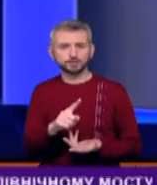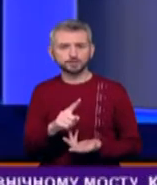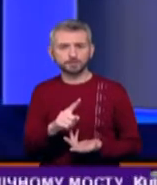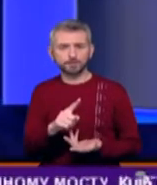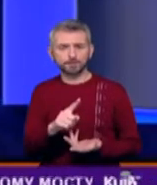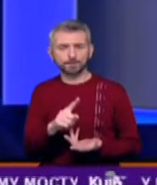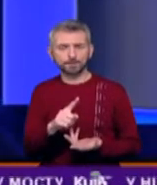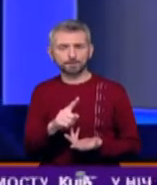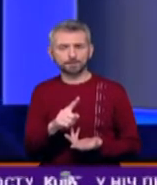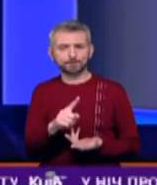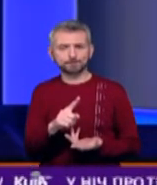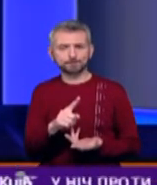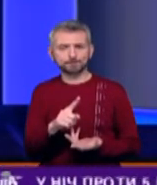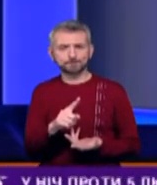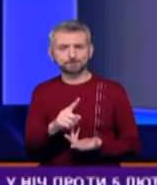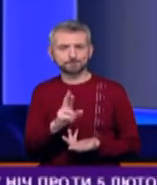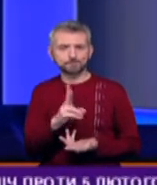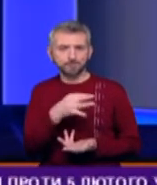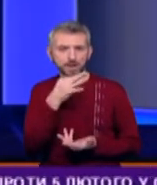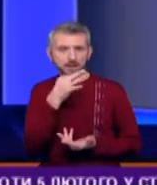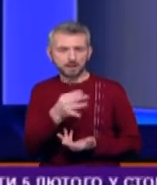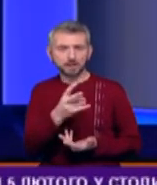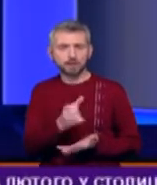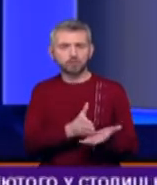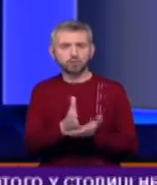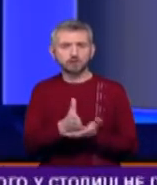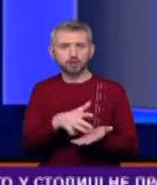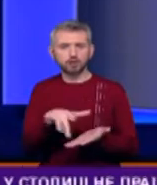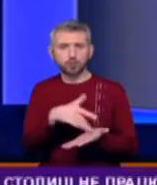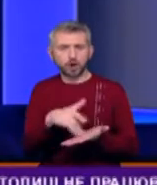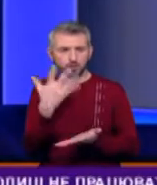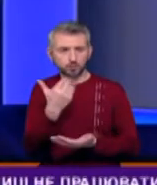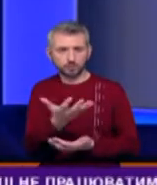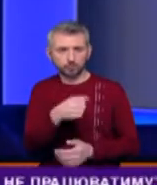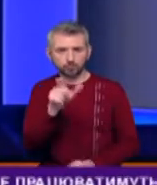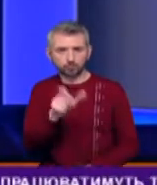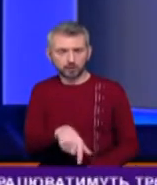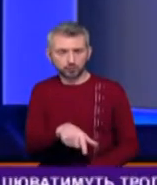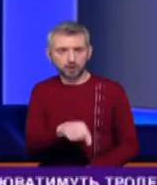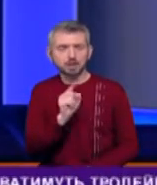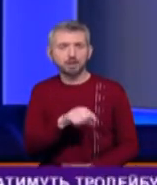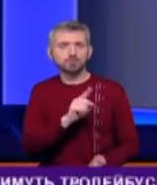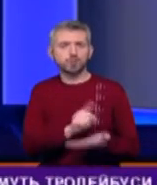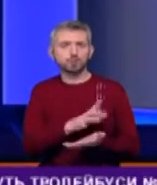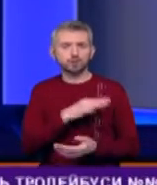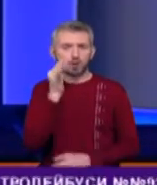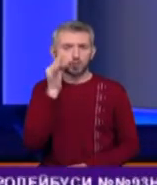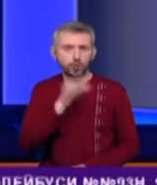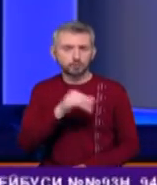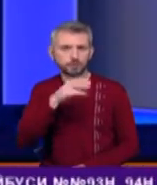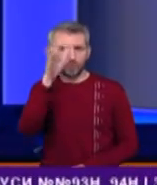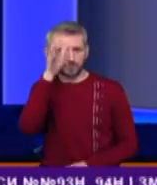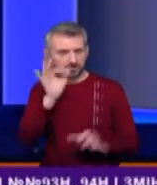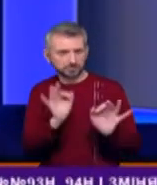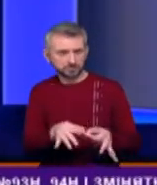от, ну, як сказати, там на посаду бухгалтера, коли беруть людину, там мусить бути і досвід, і освіта,